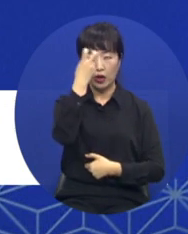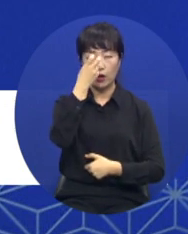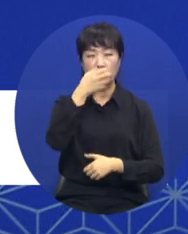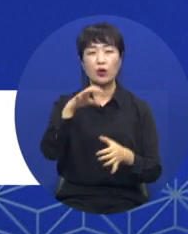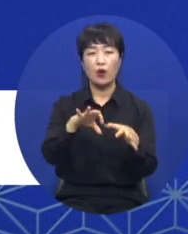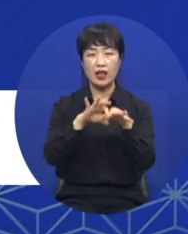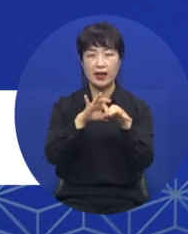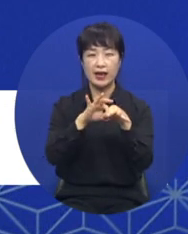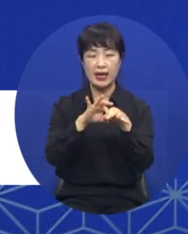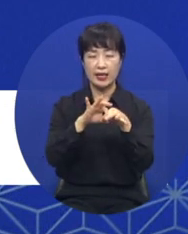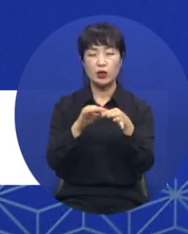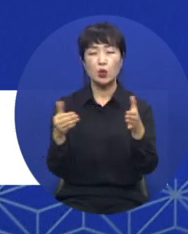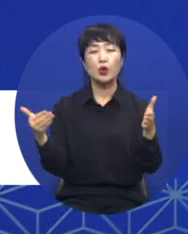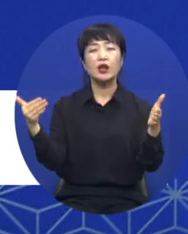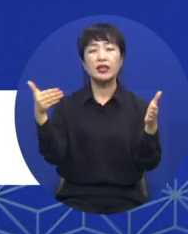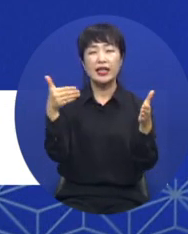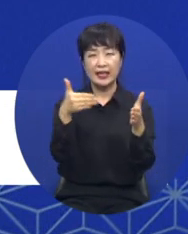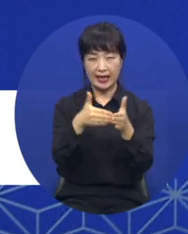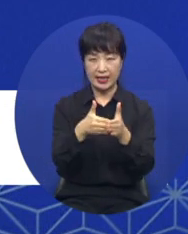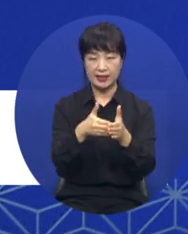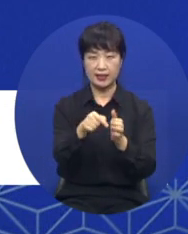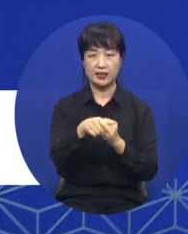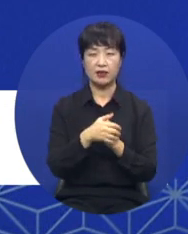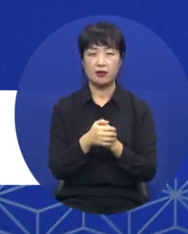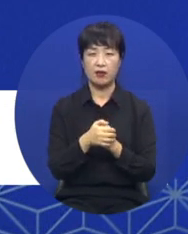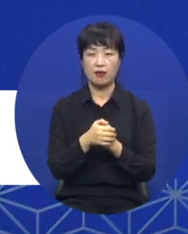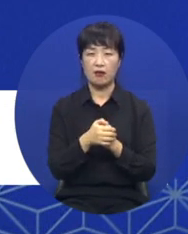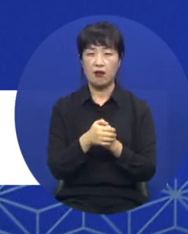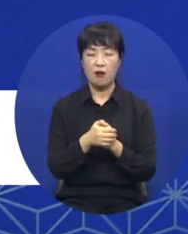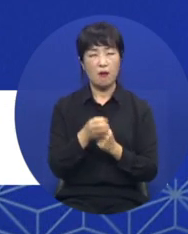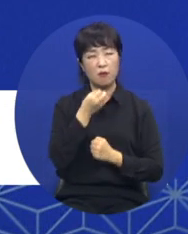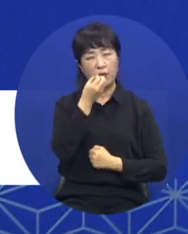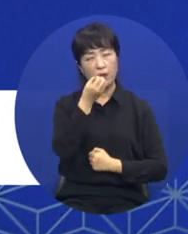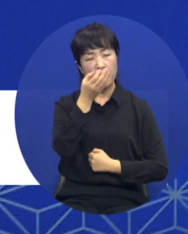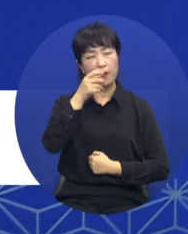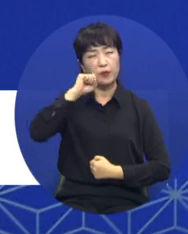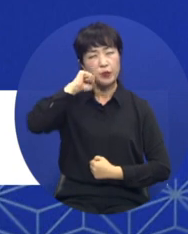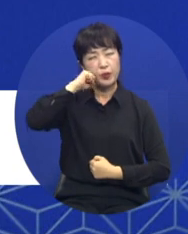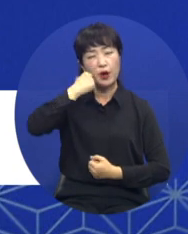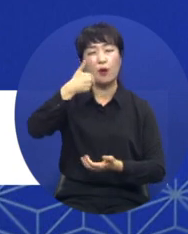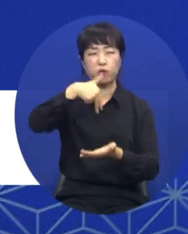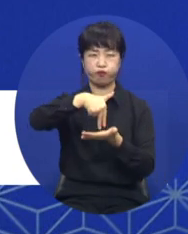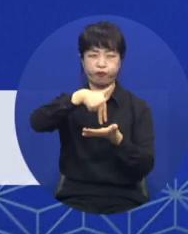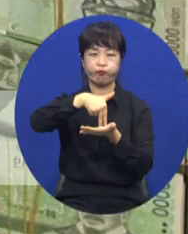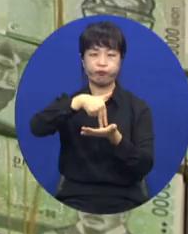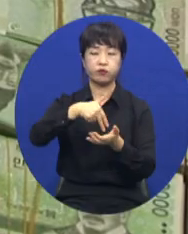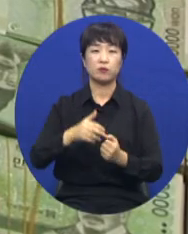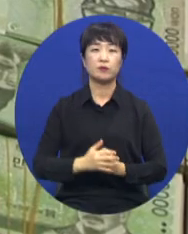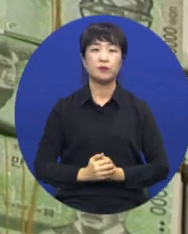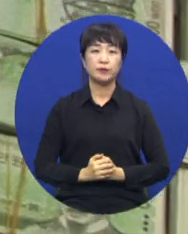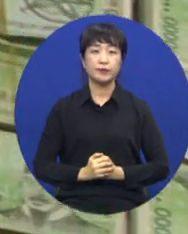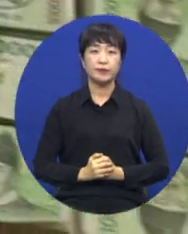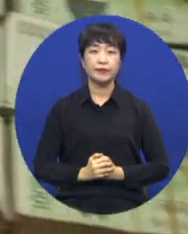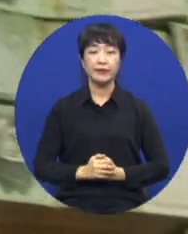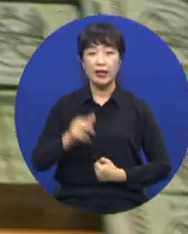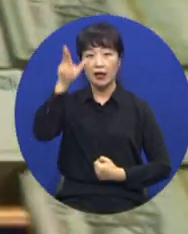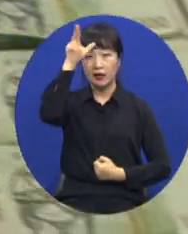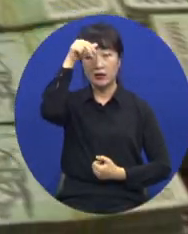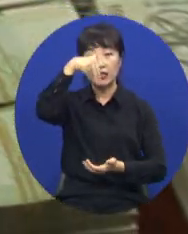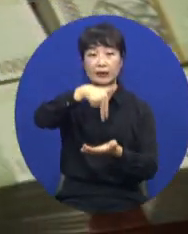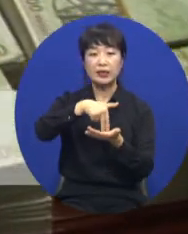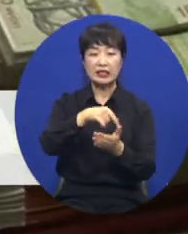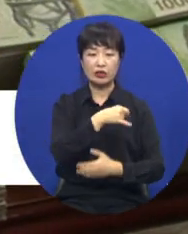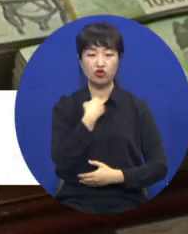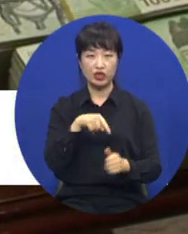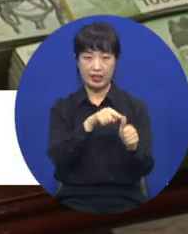내용은 종결될 때까지는 저희가 커멘트를 하기가 조금 어려운 입장이에요. 경찰은 이